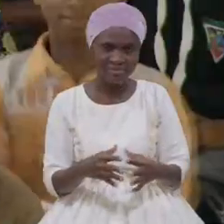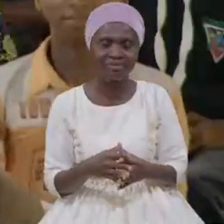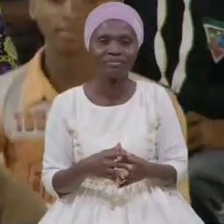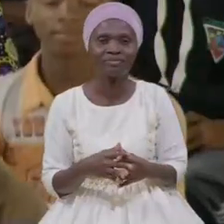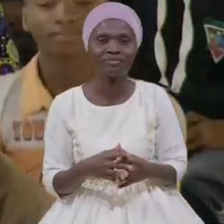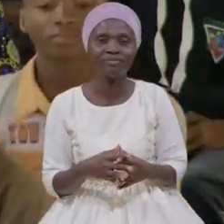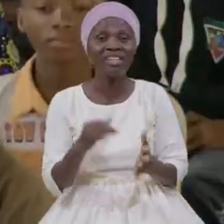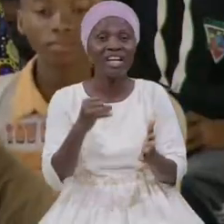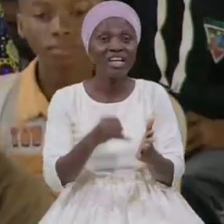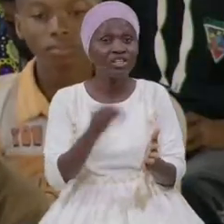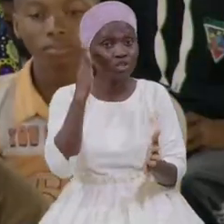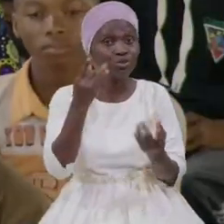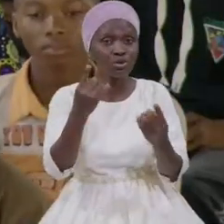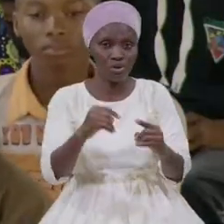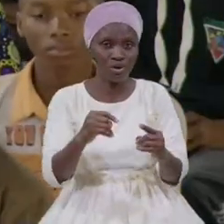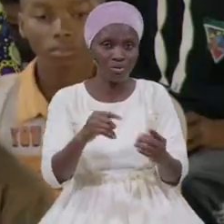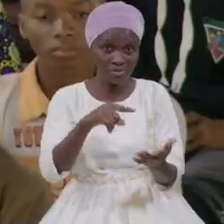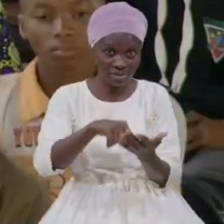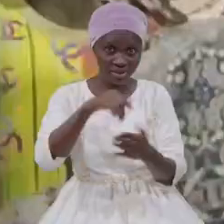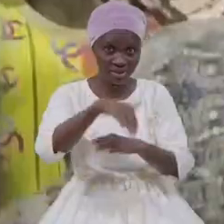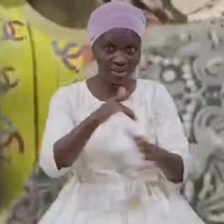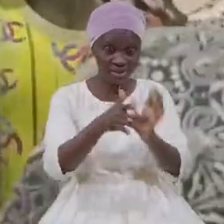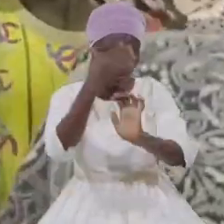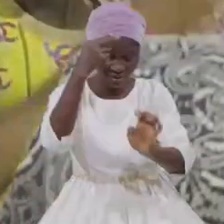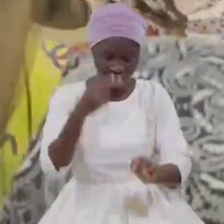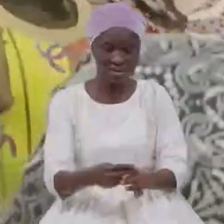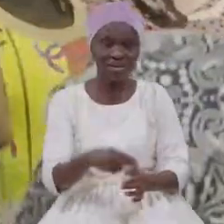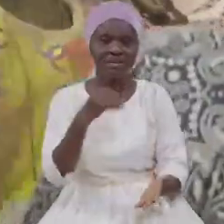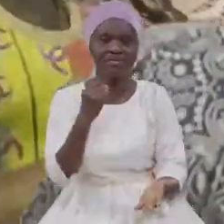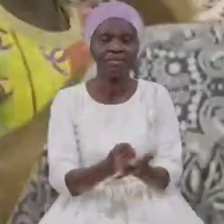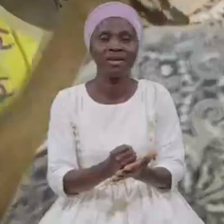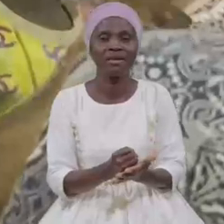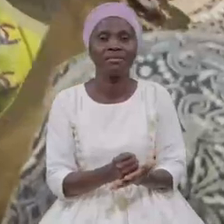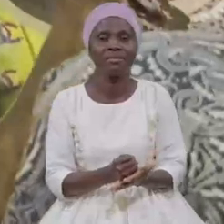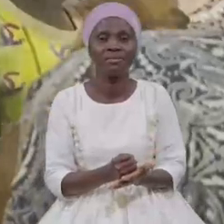Et ça viendra, même ce soir, au nom de Jésus.